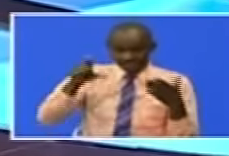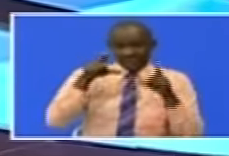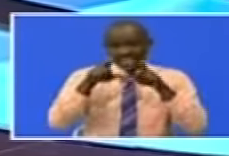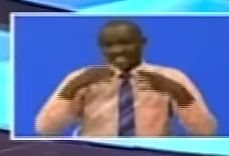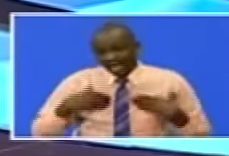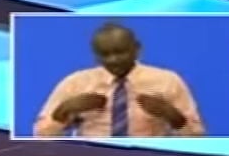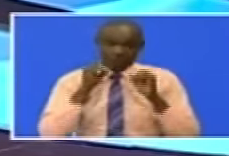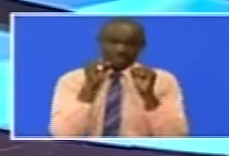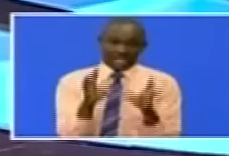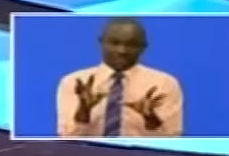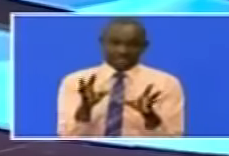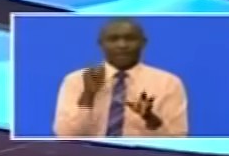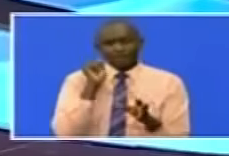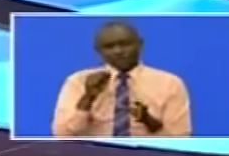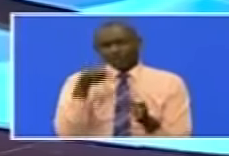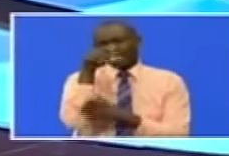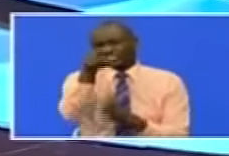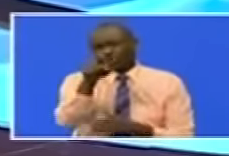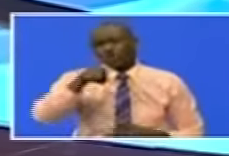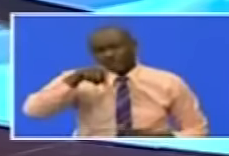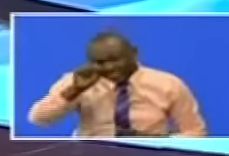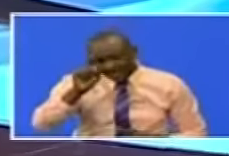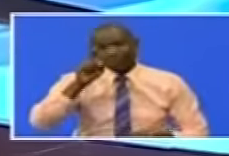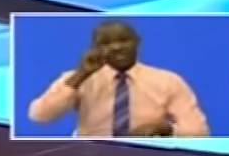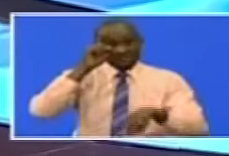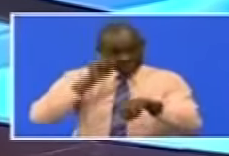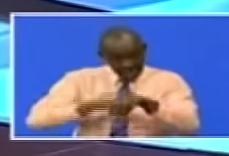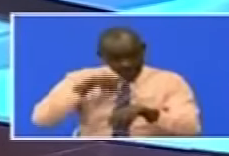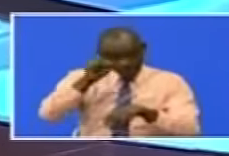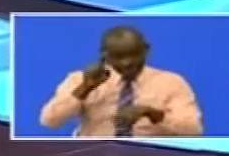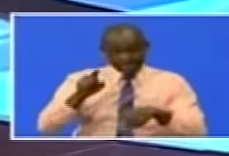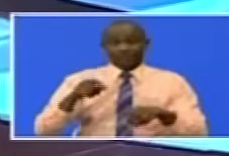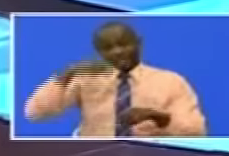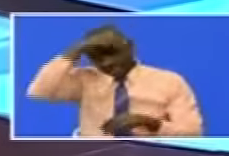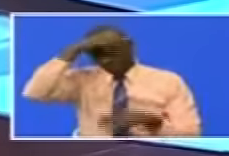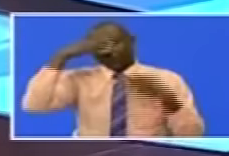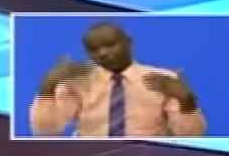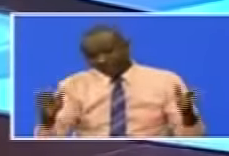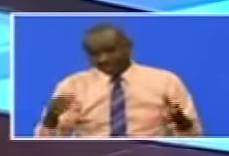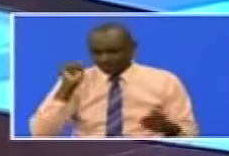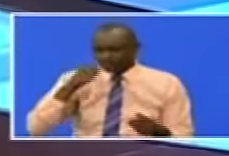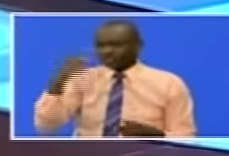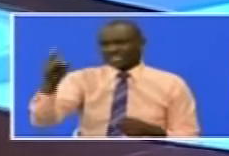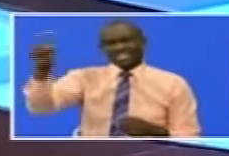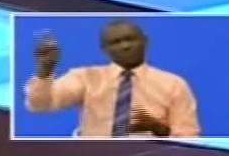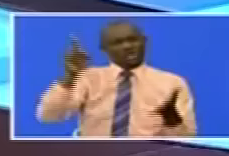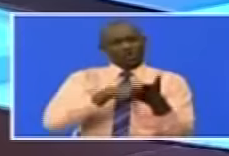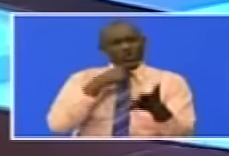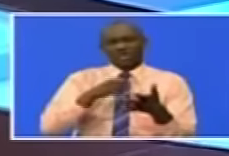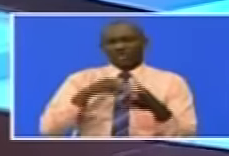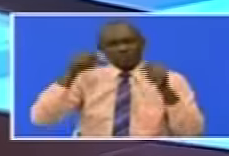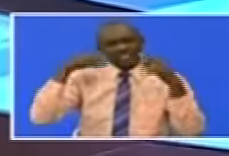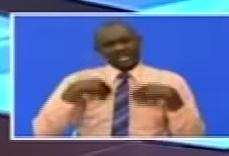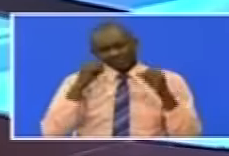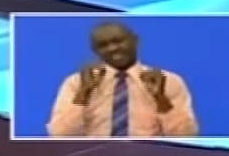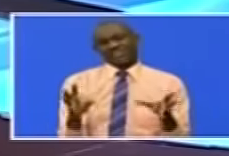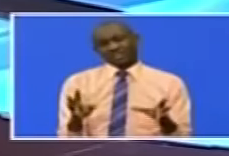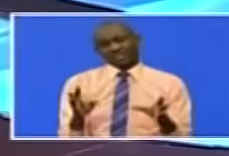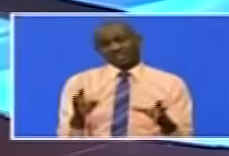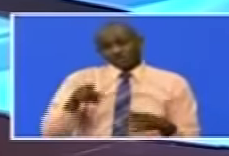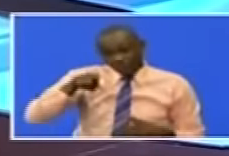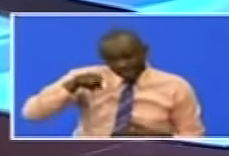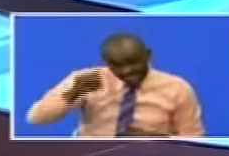sehemu ya kauli yako tunakuuliza, je, ni sawa kuharamisha vyeti kutoka katika vyuo mbalimbali baada ya kuhitimu? Je,